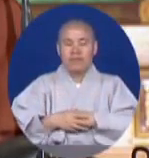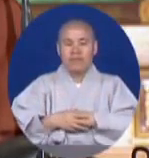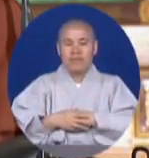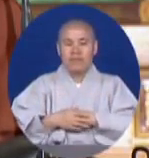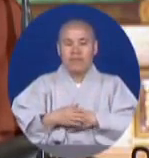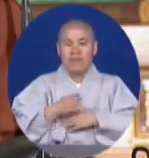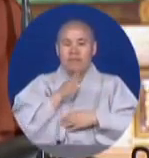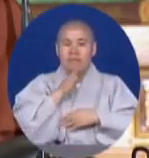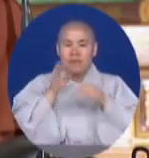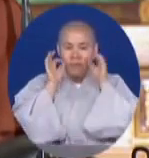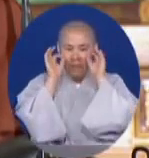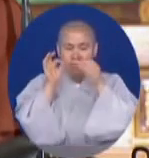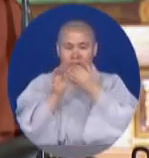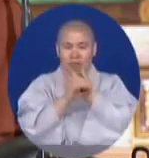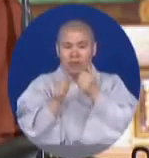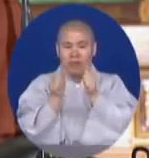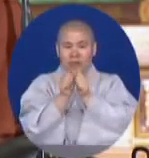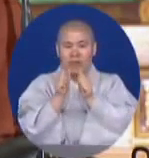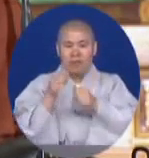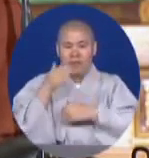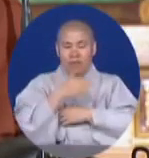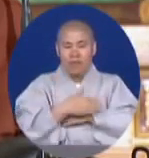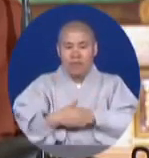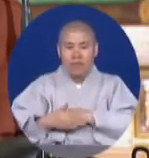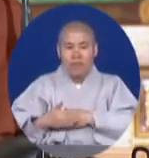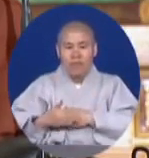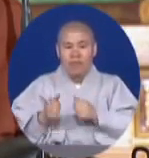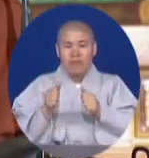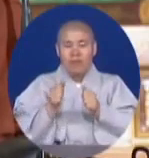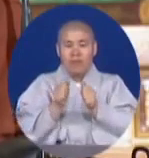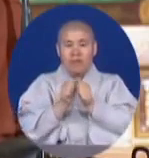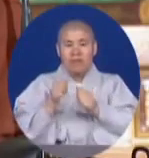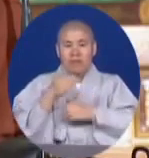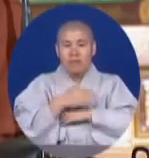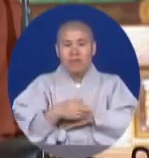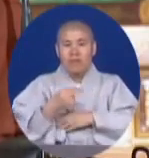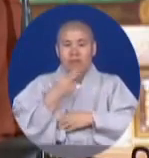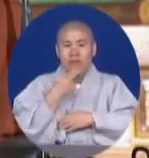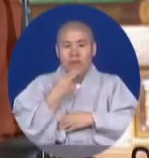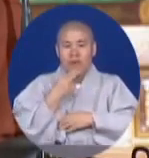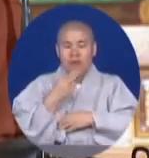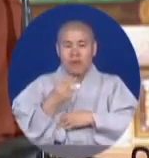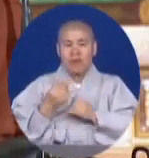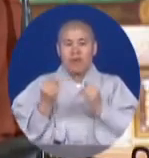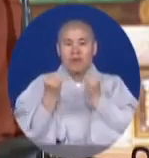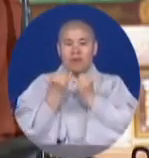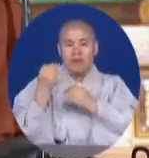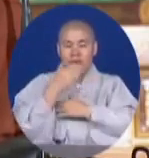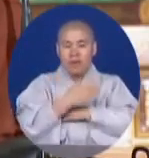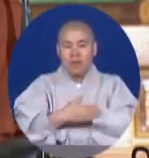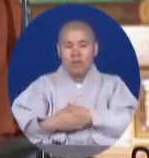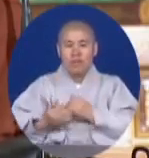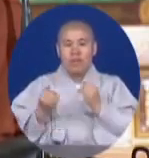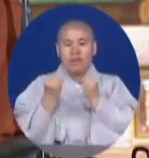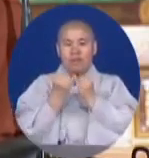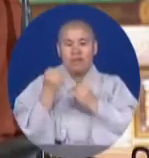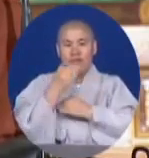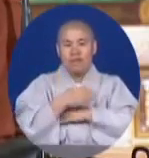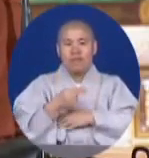바로 보면 남자 몸에 남자 몸이 없고 여자 몸에 여자 몸이 없는 거 이걸 보는 게